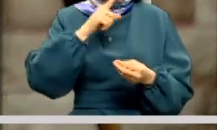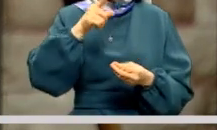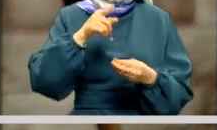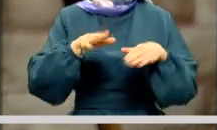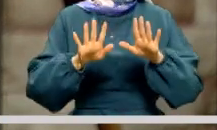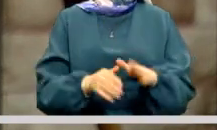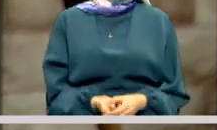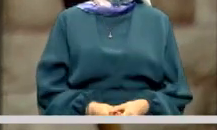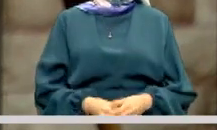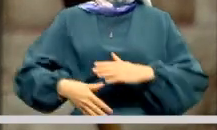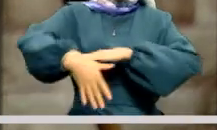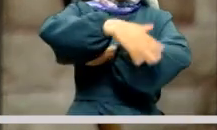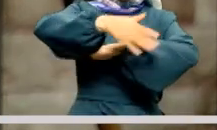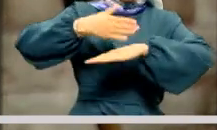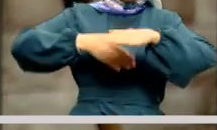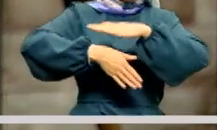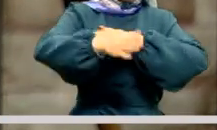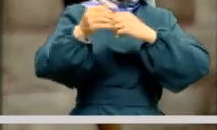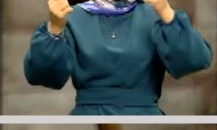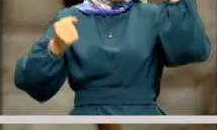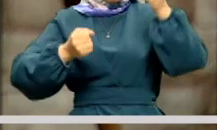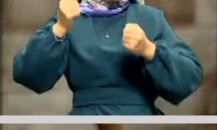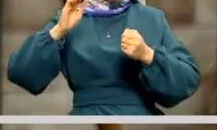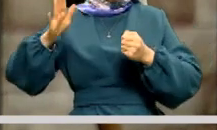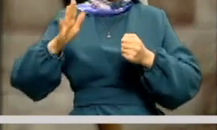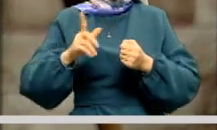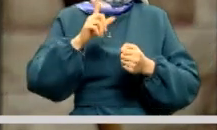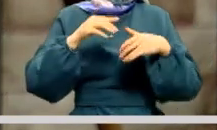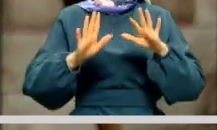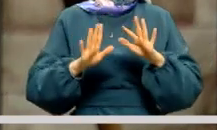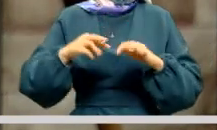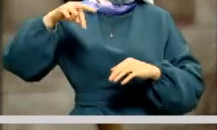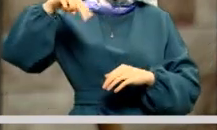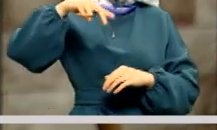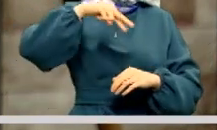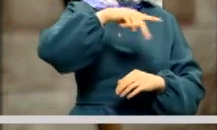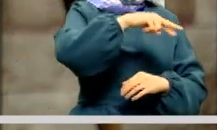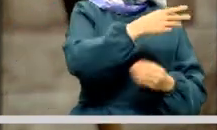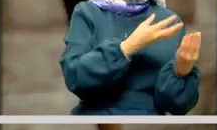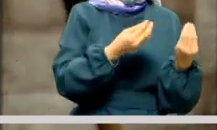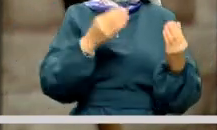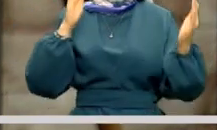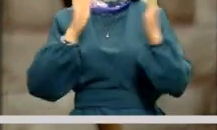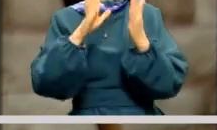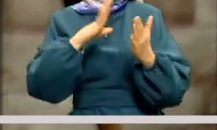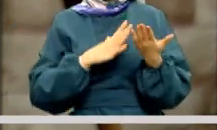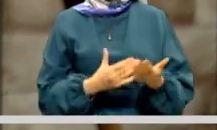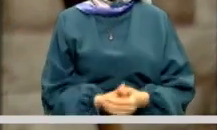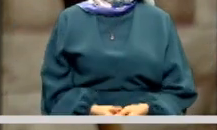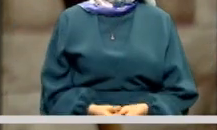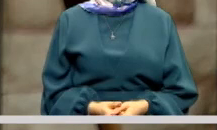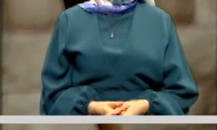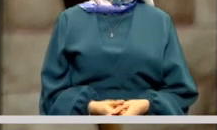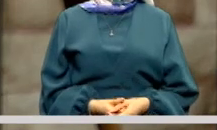Sokağa çıktığımızda belki araçla gitmek de gerekmiyor yaya yürürken de birçok şeyle karşılaşabildiğimiz durumlar